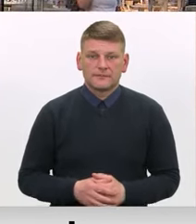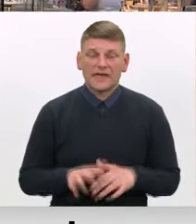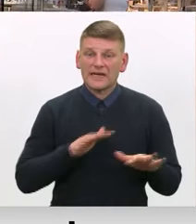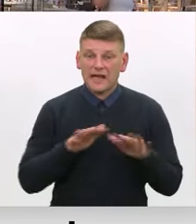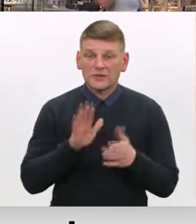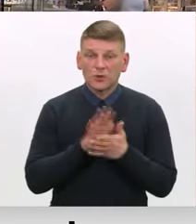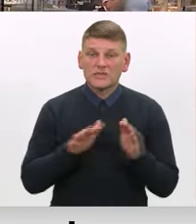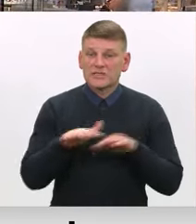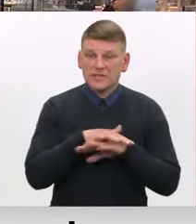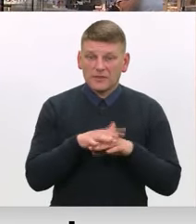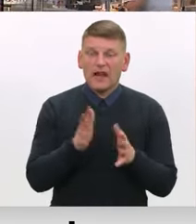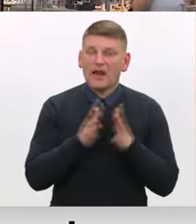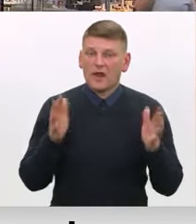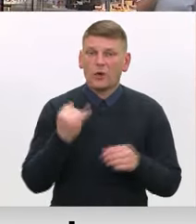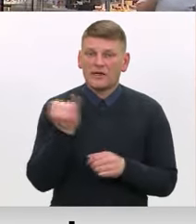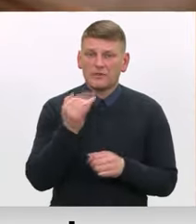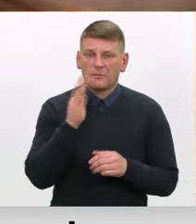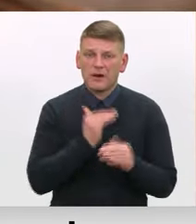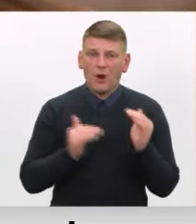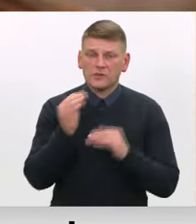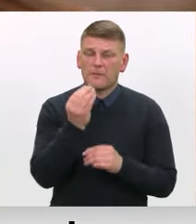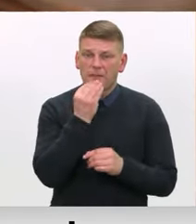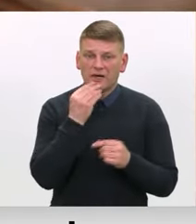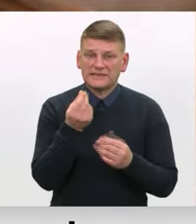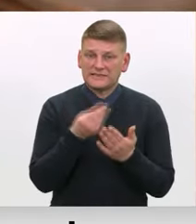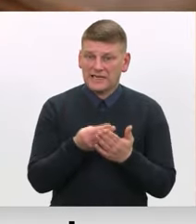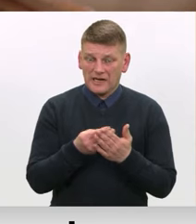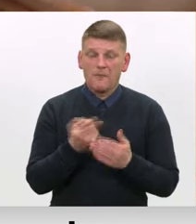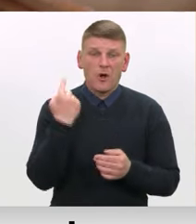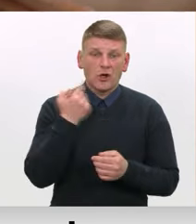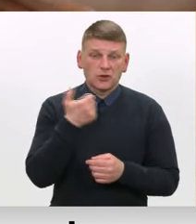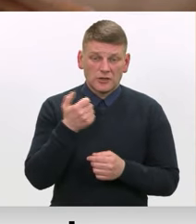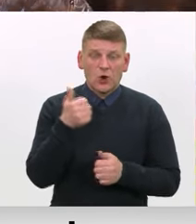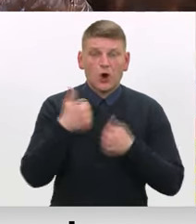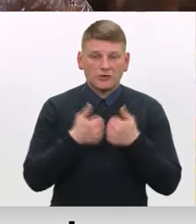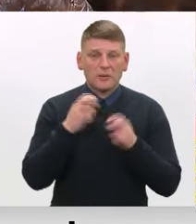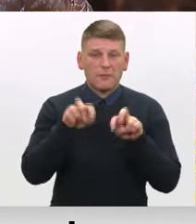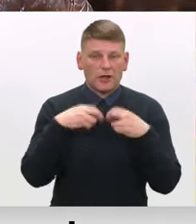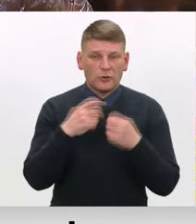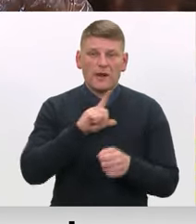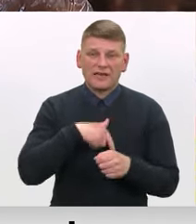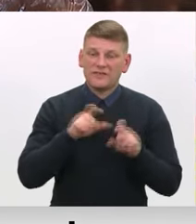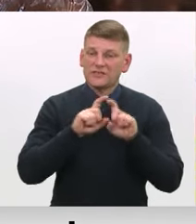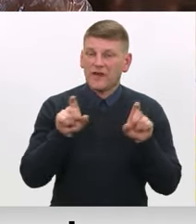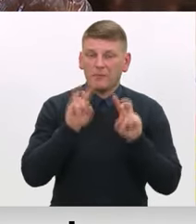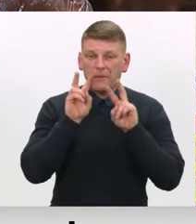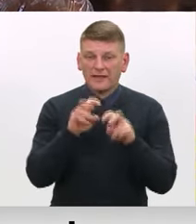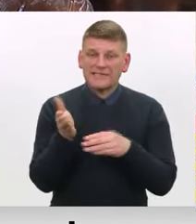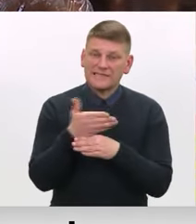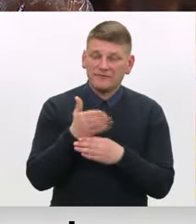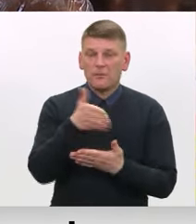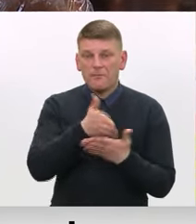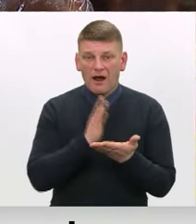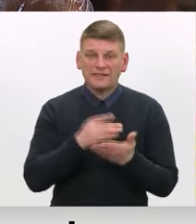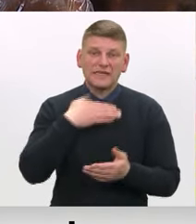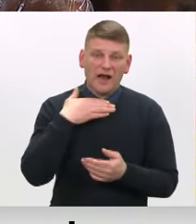Reaģējot uz sabiedrības lielo interesi par augstajām pārtikas cenām pagājušajā gadā, konkurences padome Latvijas veikalos pētīja zivju, maizes,